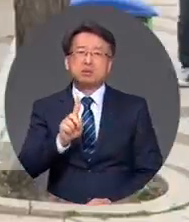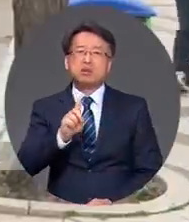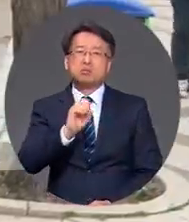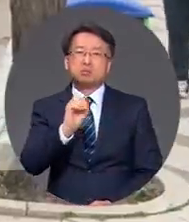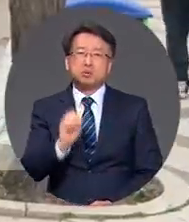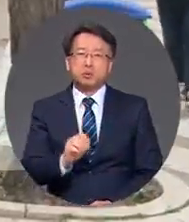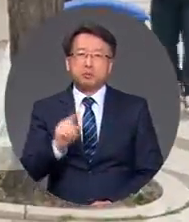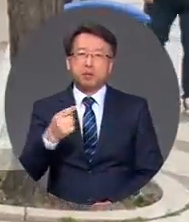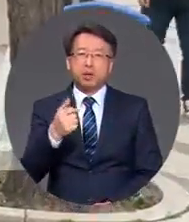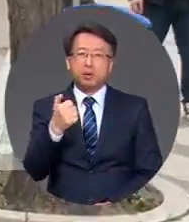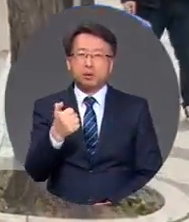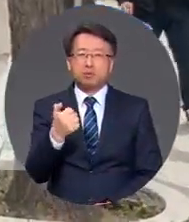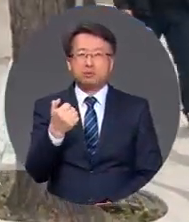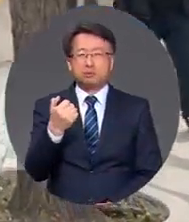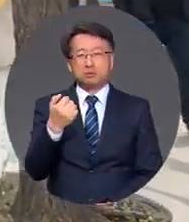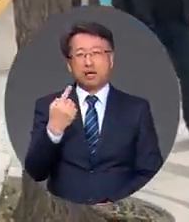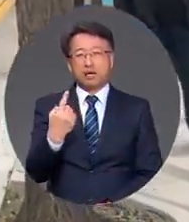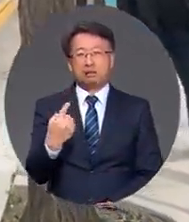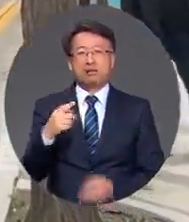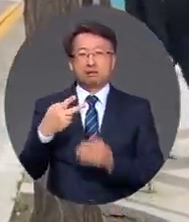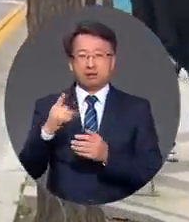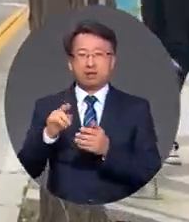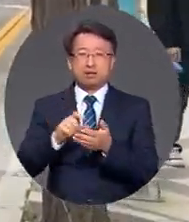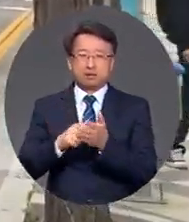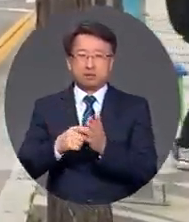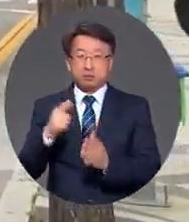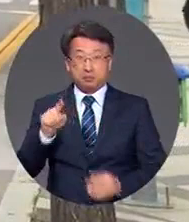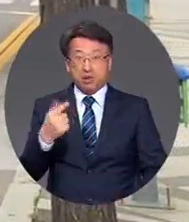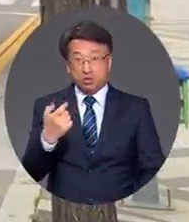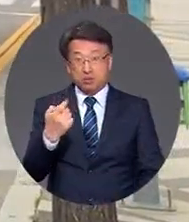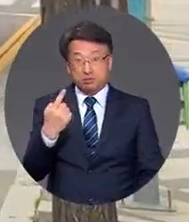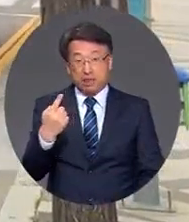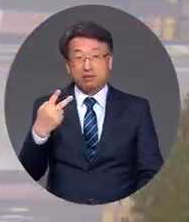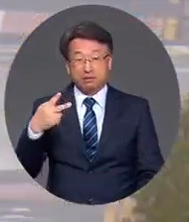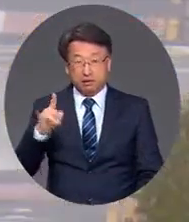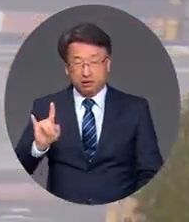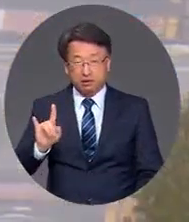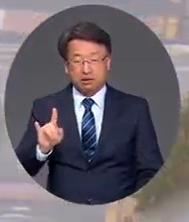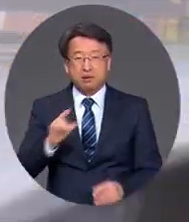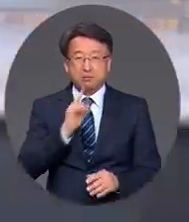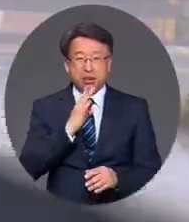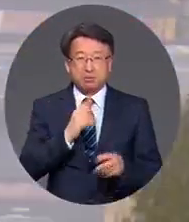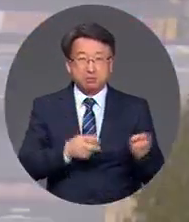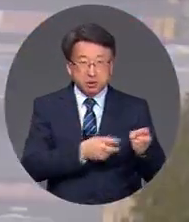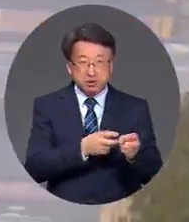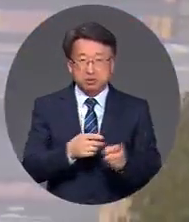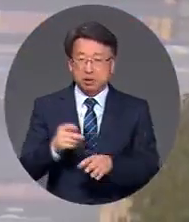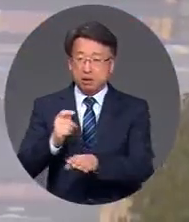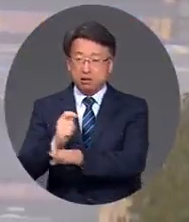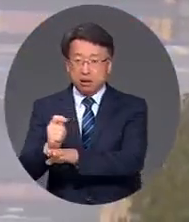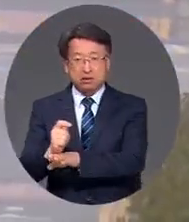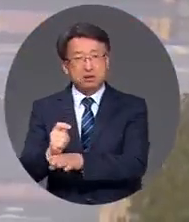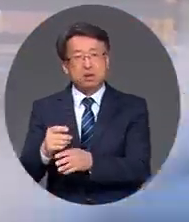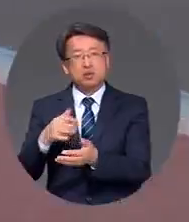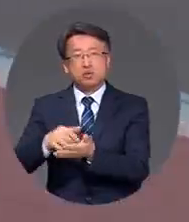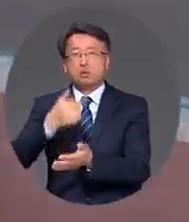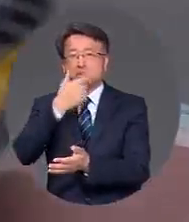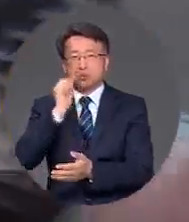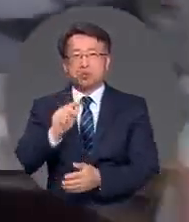불과한 161대뿐이고 임차 택시까지 포함하면 운행률은 34%에 불과합니다.